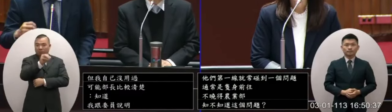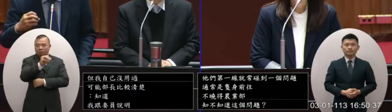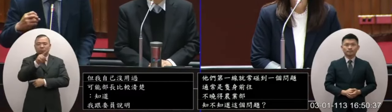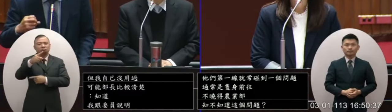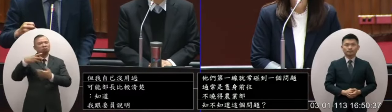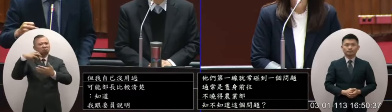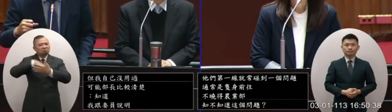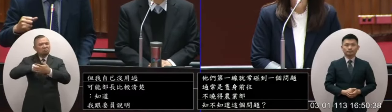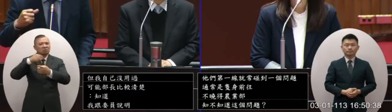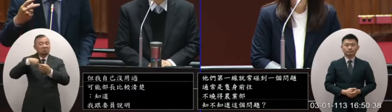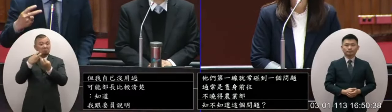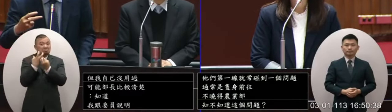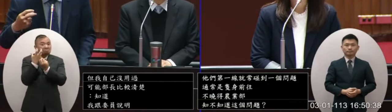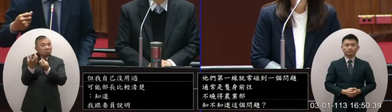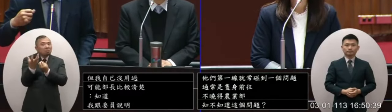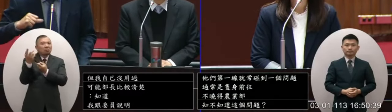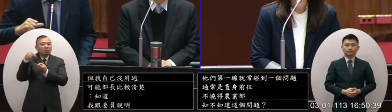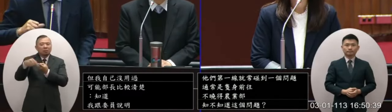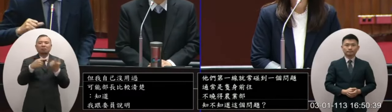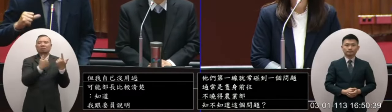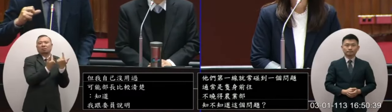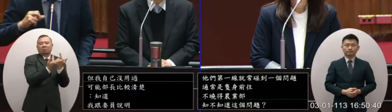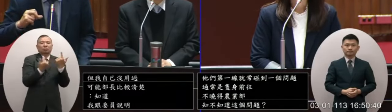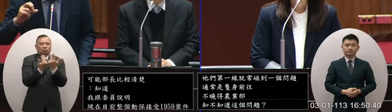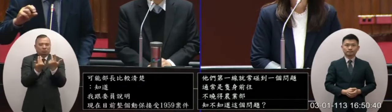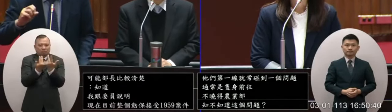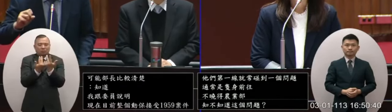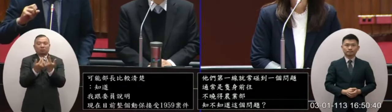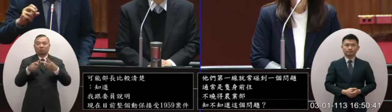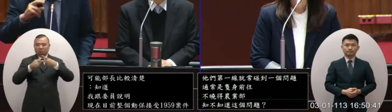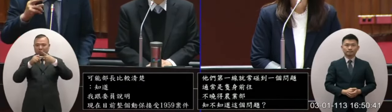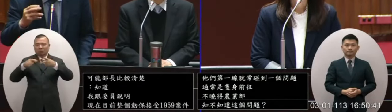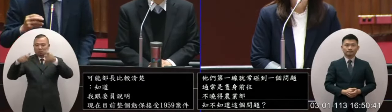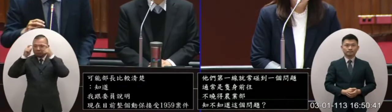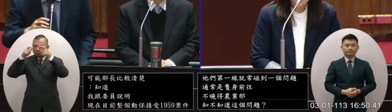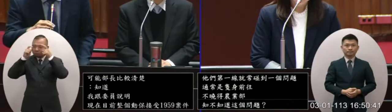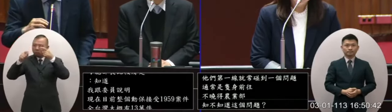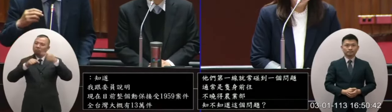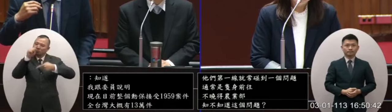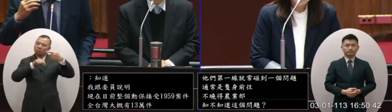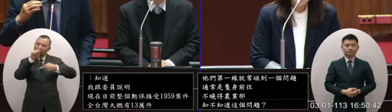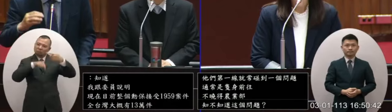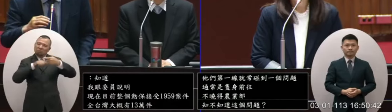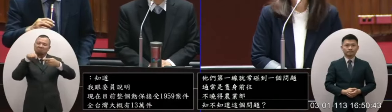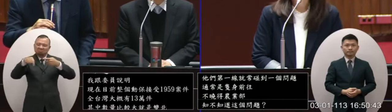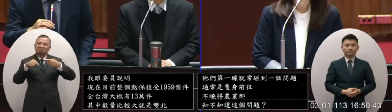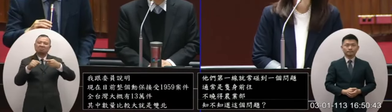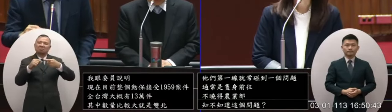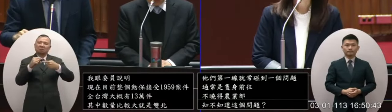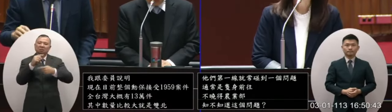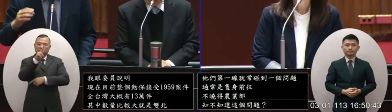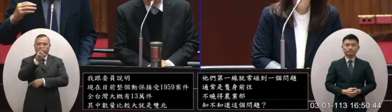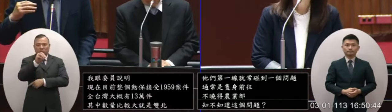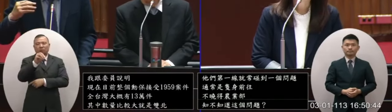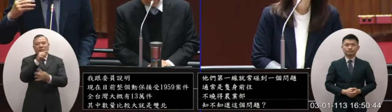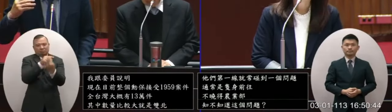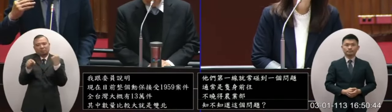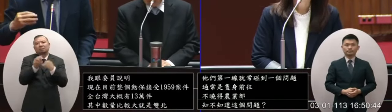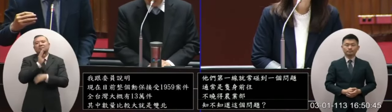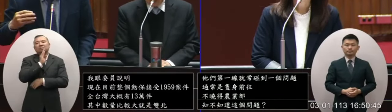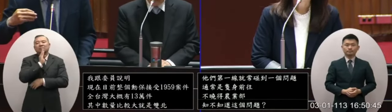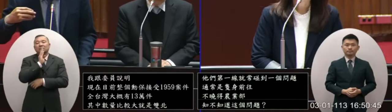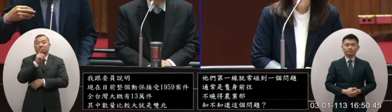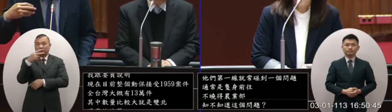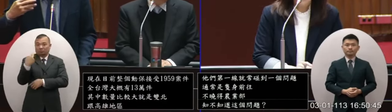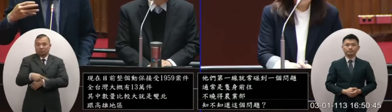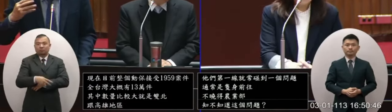大的数量比较大的就是双北跟高雄的地区，好，平均大概就像委员所说的2万多件的部分。然后也